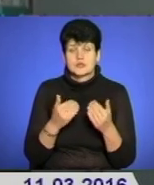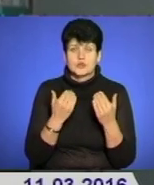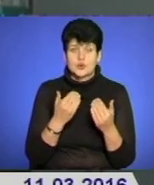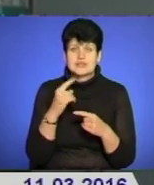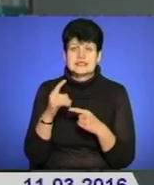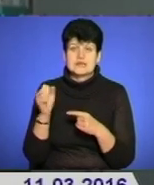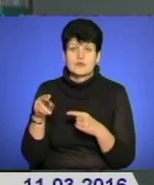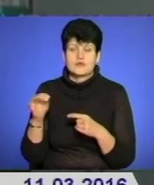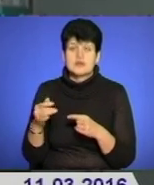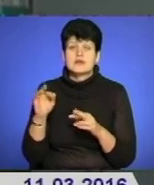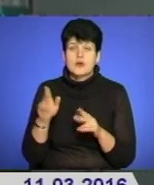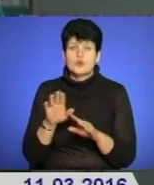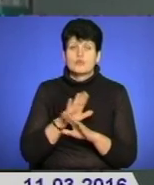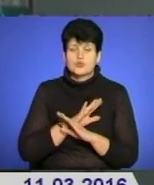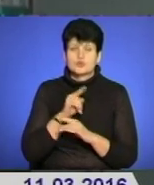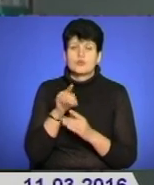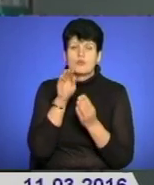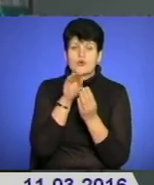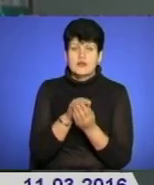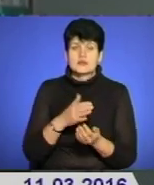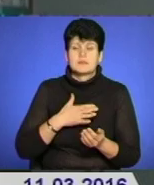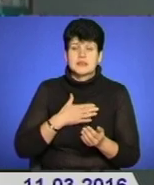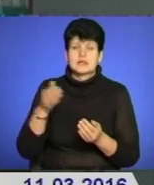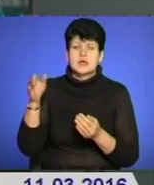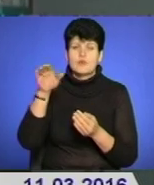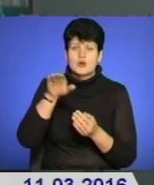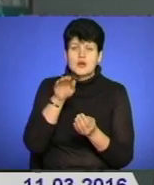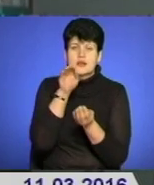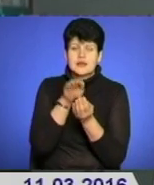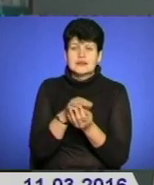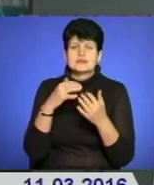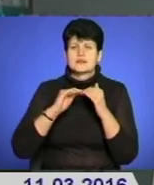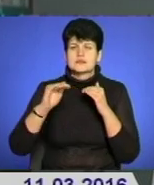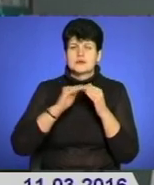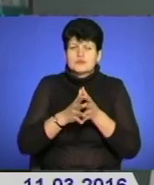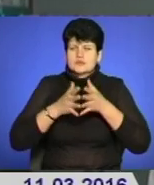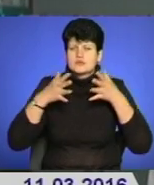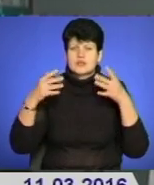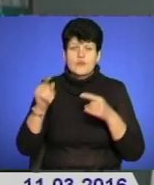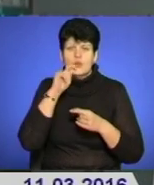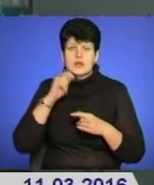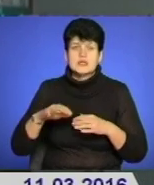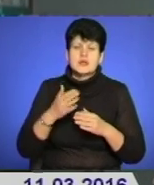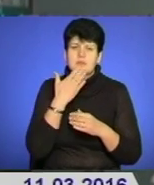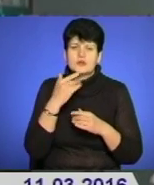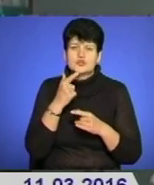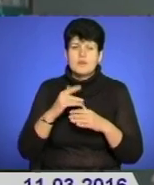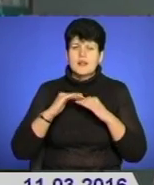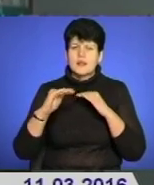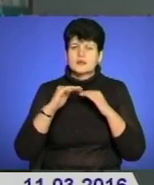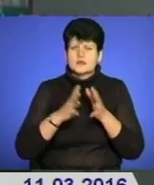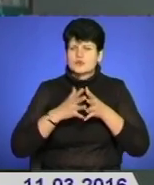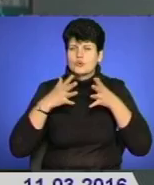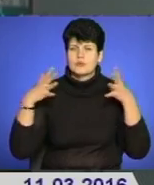заповіт. Як умру, то поховайте мене на могилі, серед степу широкого, на вкраїні милі, щоб лани широкополі,